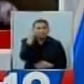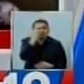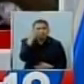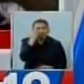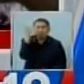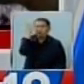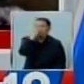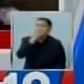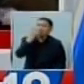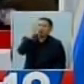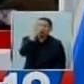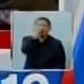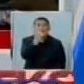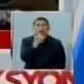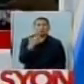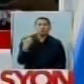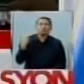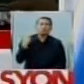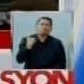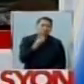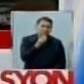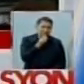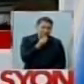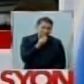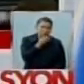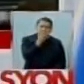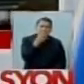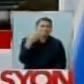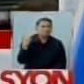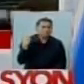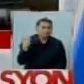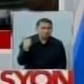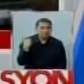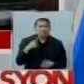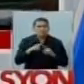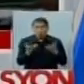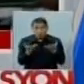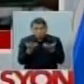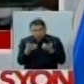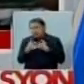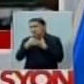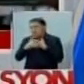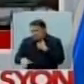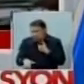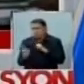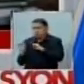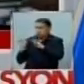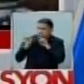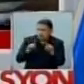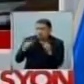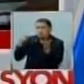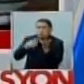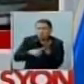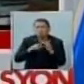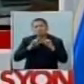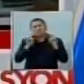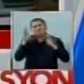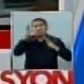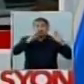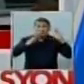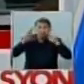iba hindi pa nag-breakfast nang pumunta rito. Sa kagustuhan nila na makaboto ng mas maaga, pumunta sila ng mas maaga. Pero ang problema nga ito, munting